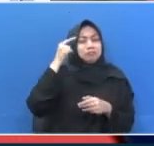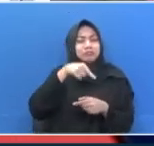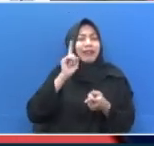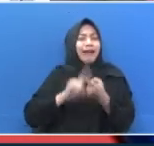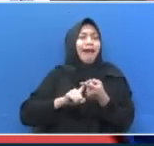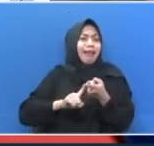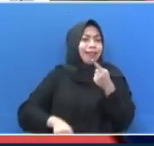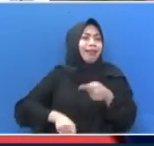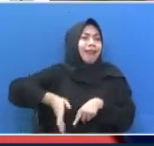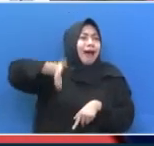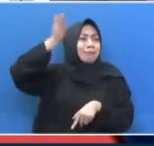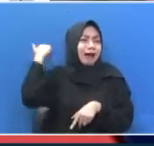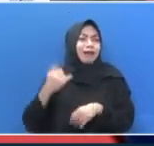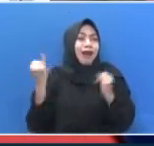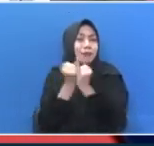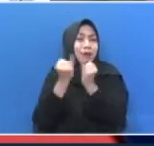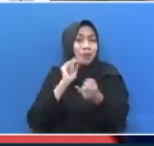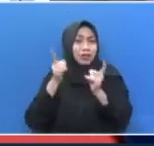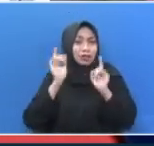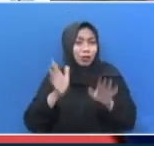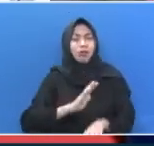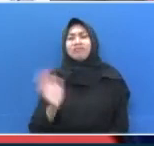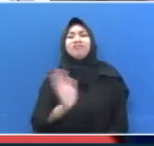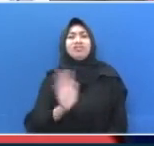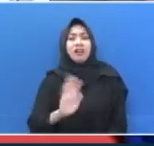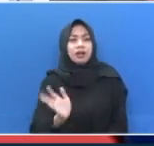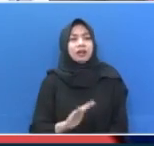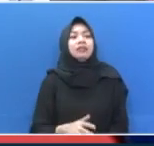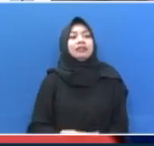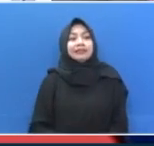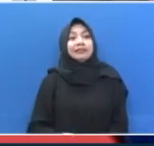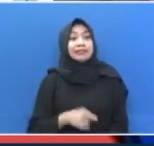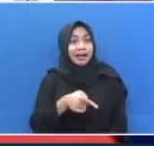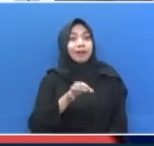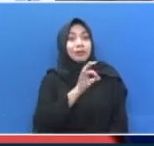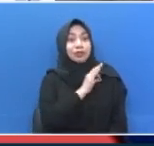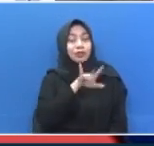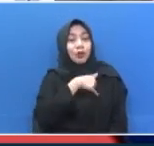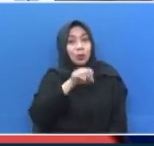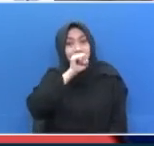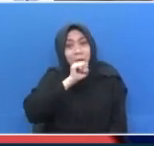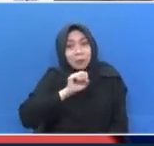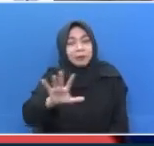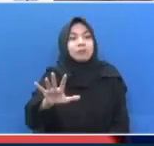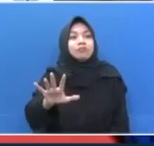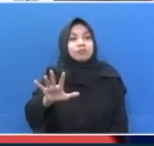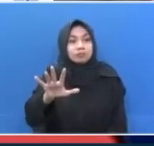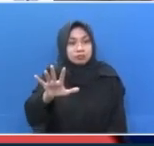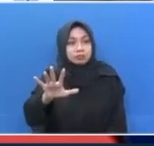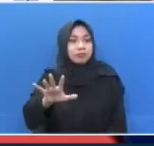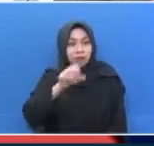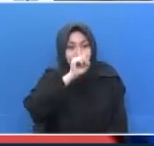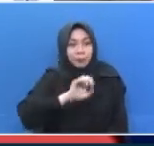hanya berkompetisi di Pilpres Oleh karena itu politik kebangsaan inilah yang sebenarnya diterjemahkan juga pada level